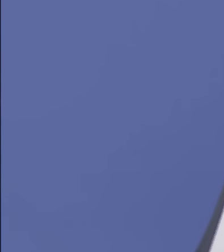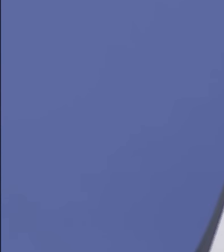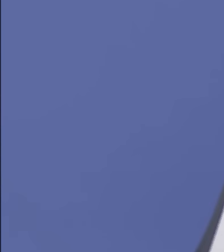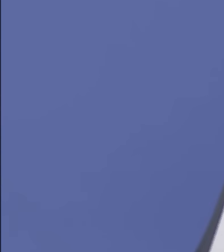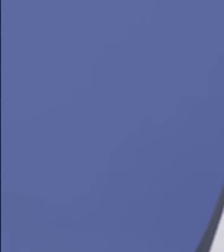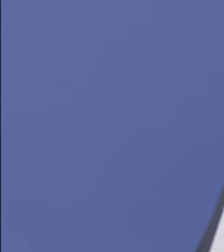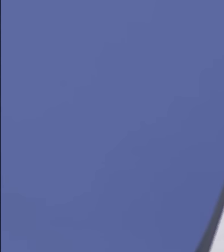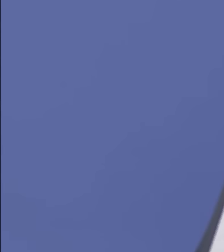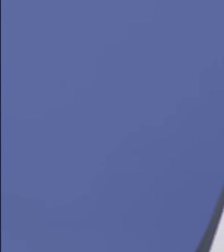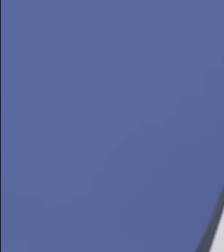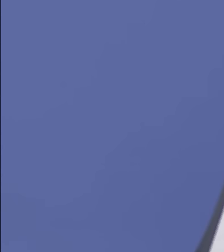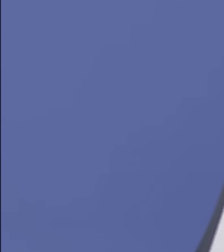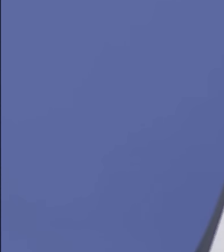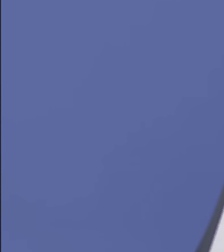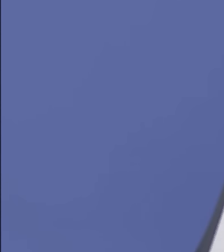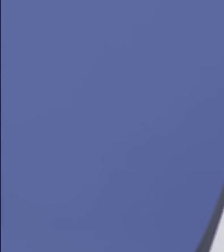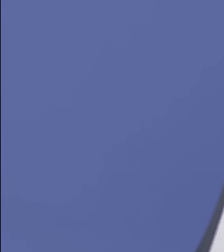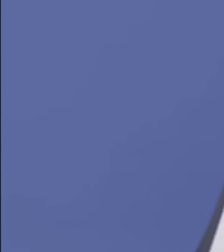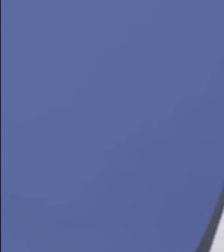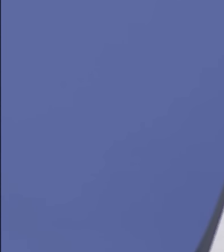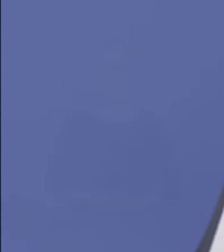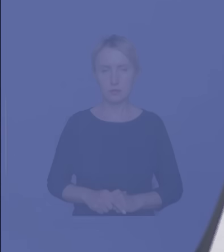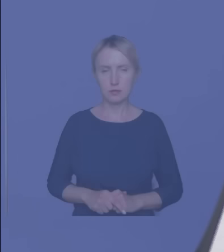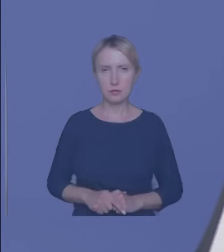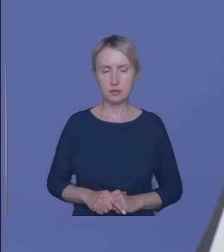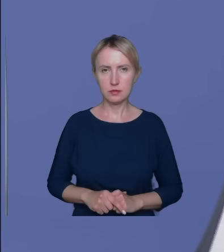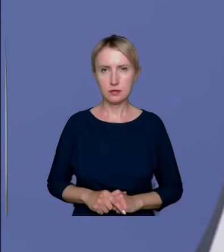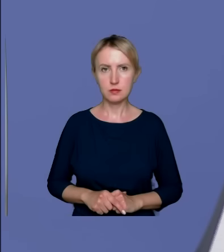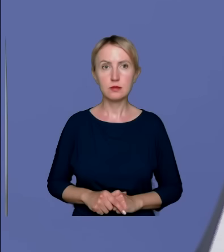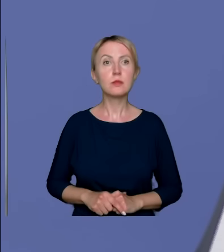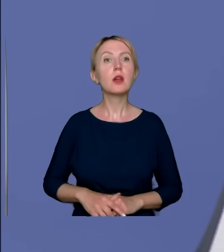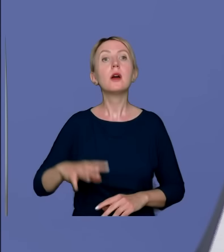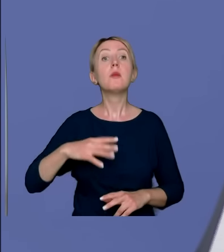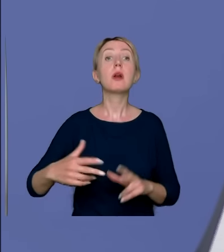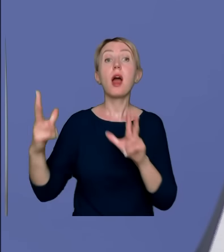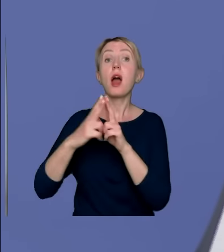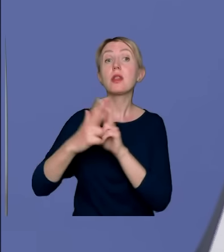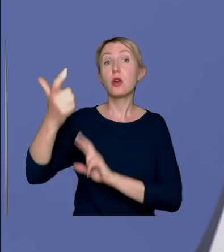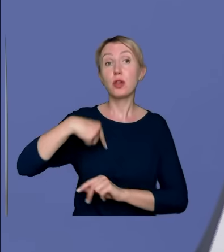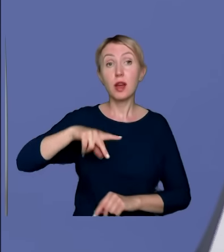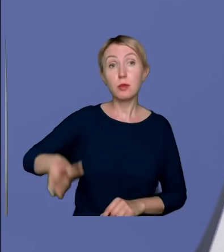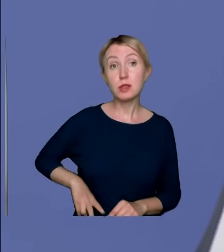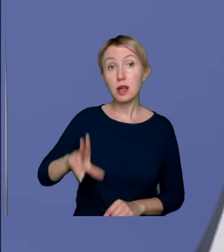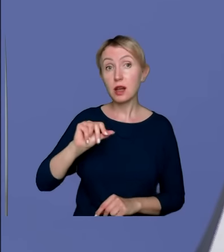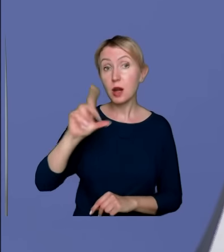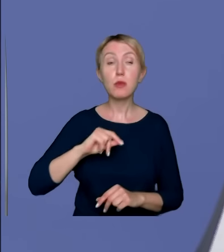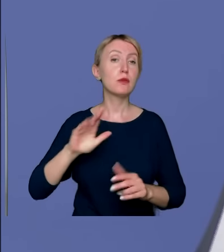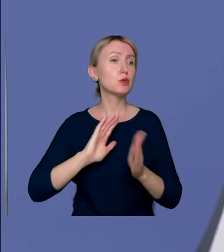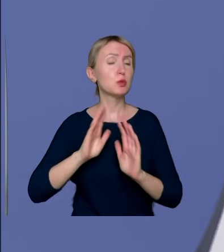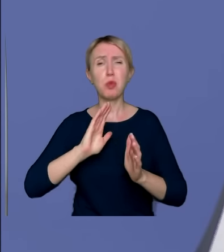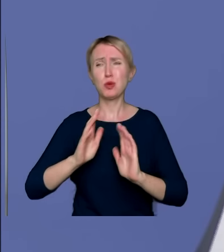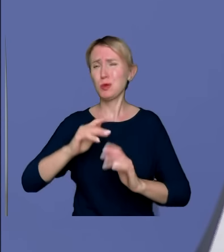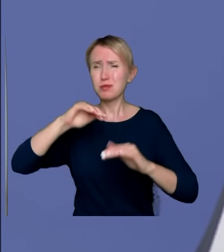ja i pani minister Karp, która była ze mną na sali, byliśmy atakowani słownie w sposób całkowicie chamski przez